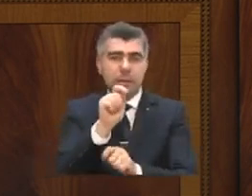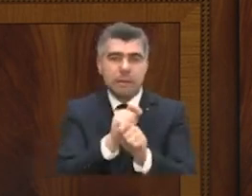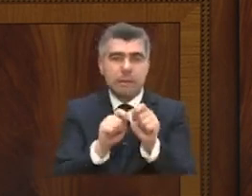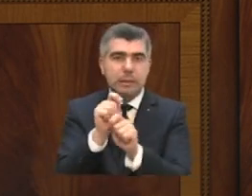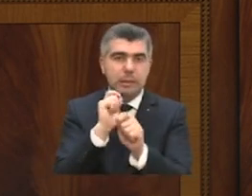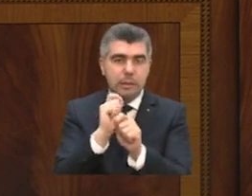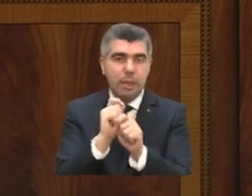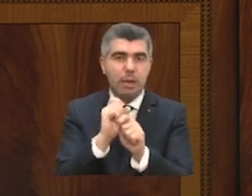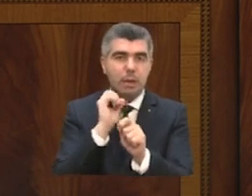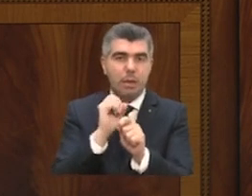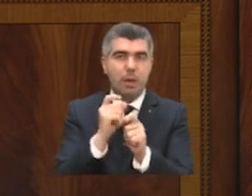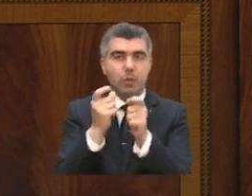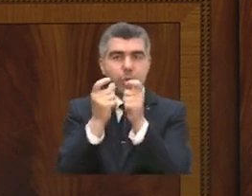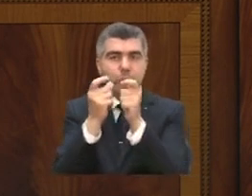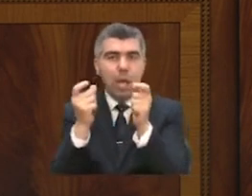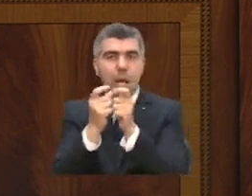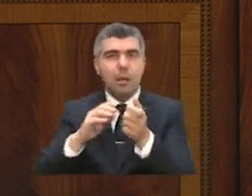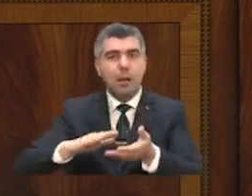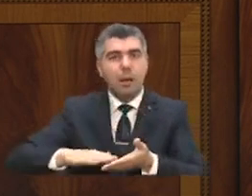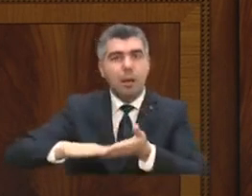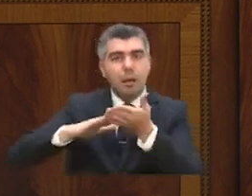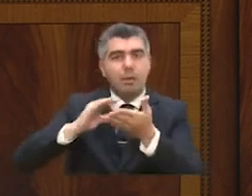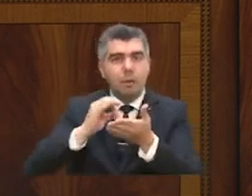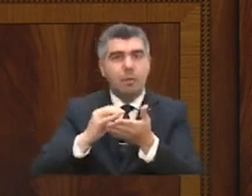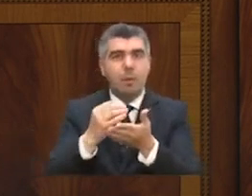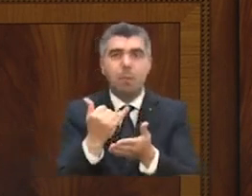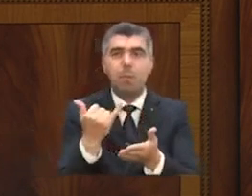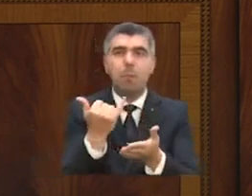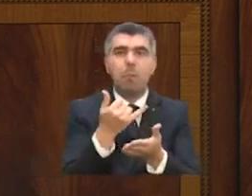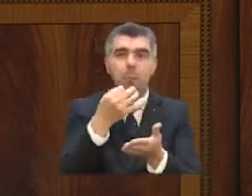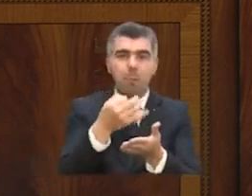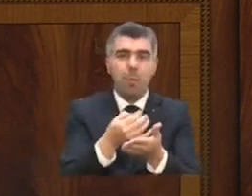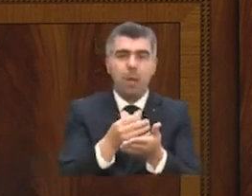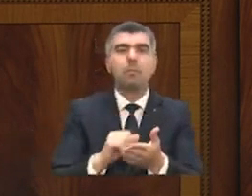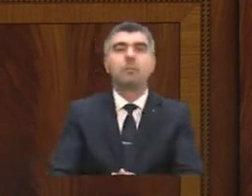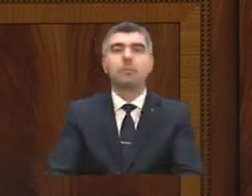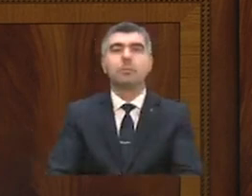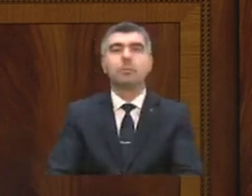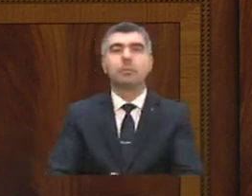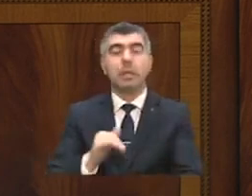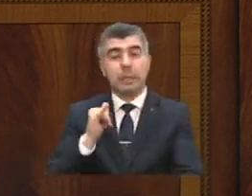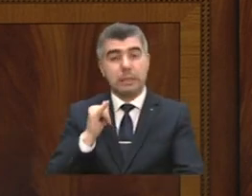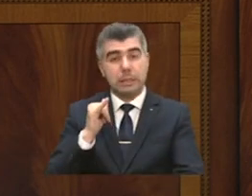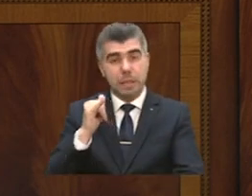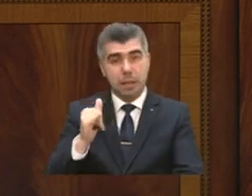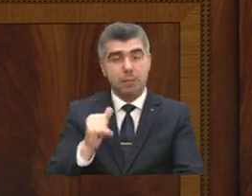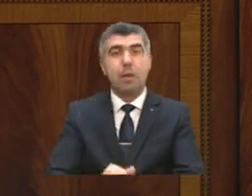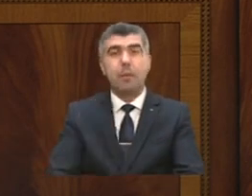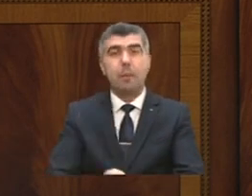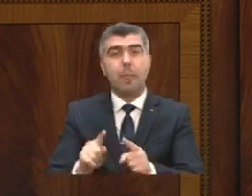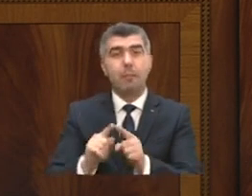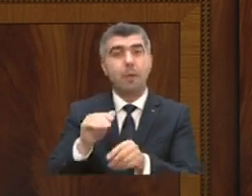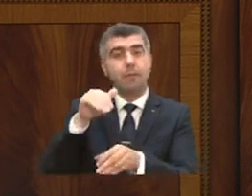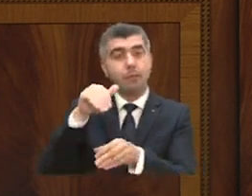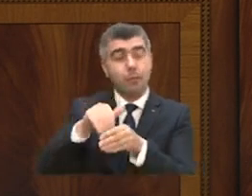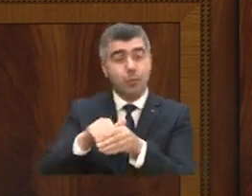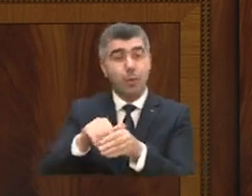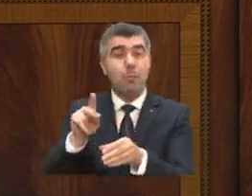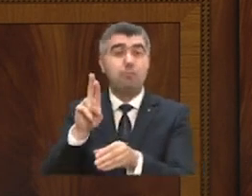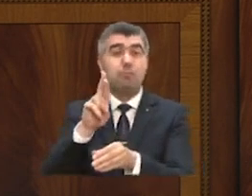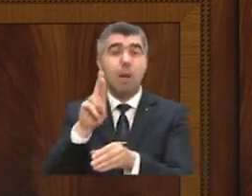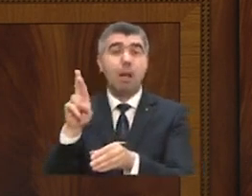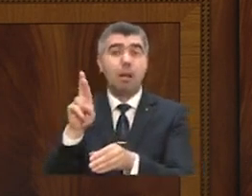الاستثمار والرفع من وتيرة الاستثمارات العمومية، بما في ذلك استثمارات صندوق محمد السادس،